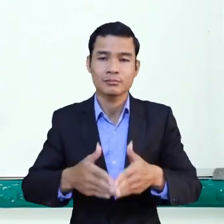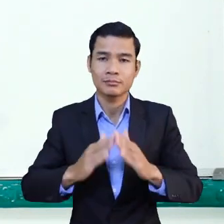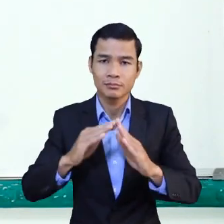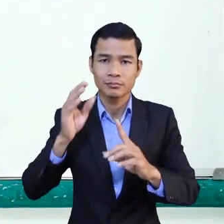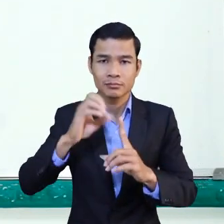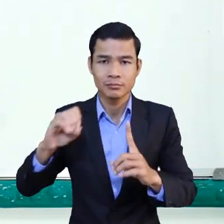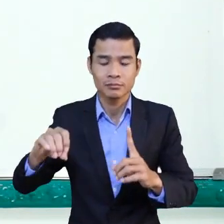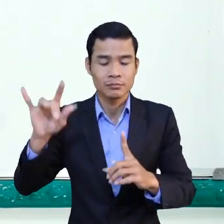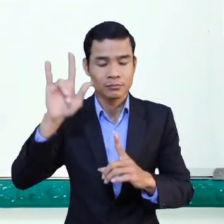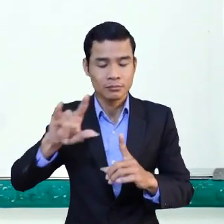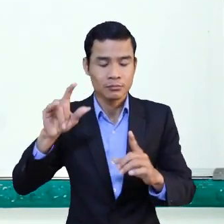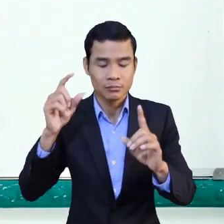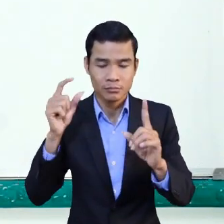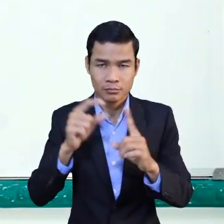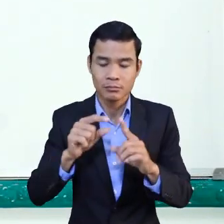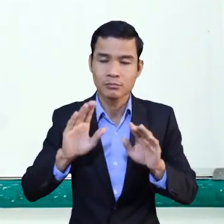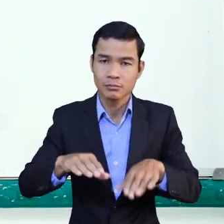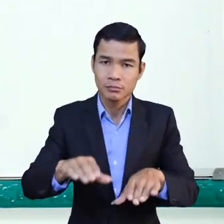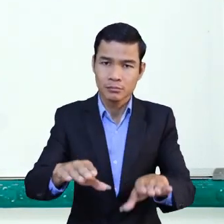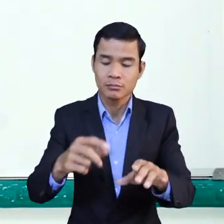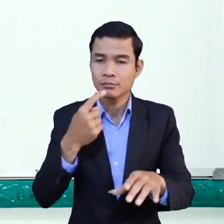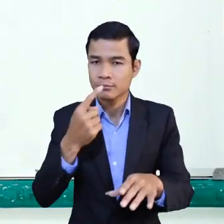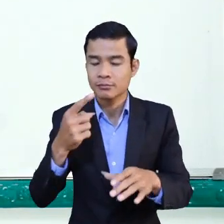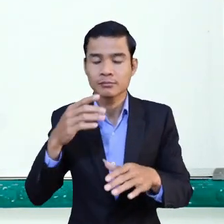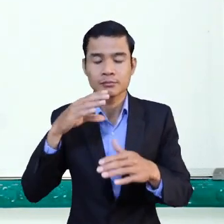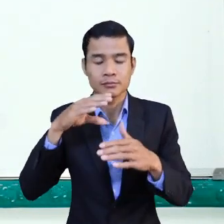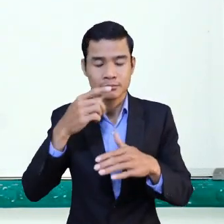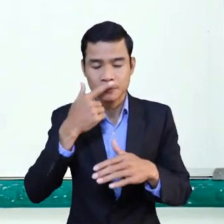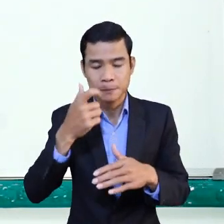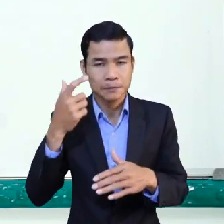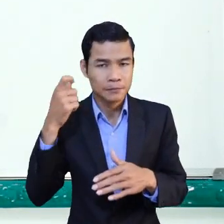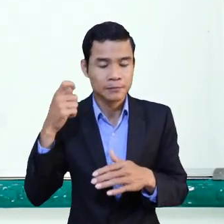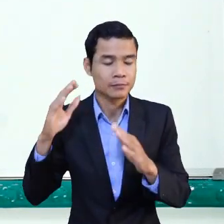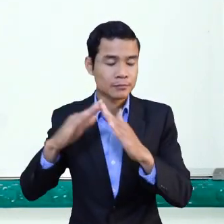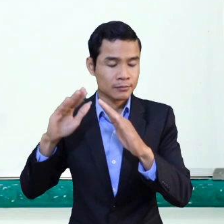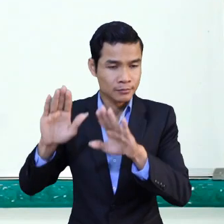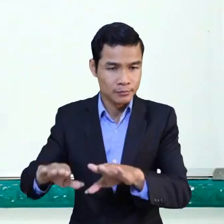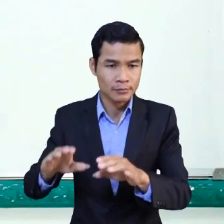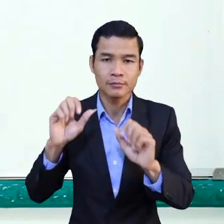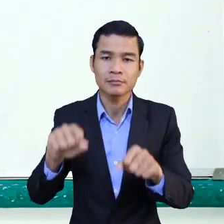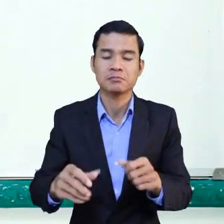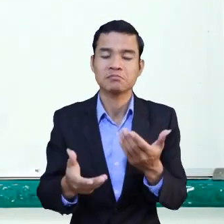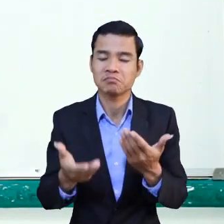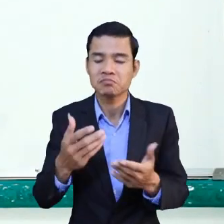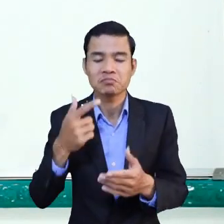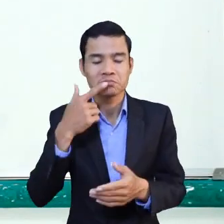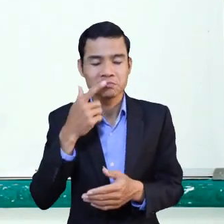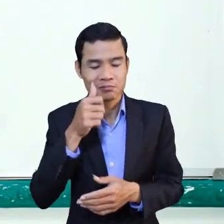តលបាស់ដោយប្រើពាក្យ D ទៅប្រាប់តាម៉ាក់យើងនៅផ្ទះផងណាចាអញ្ចឹងគាត់នឹងប្រកាស